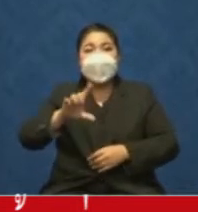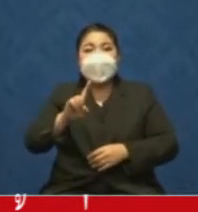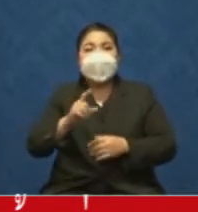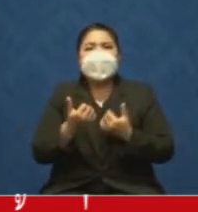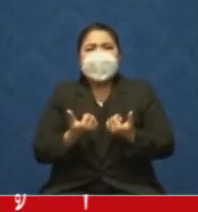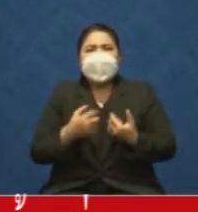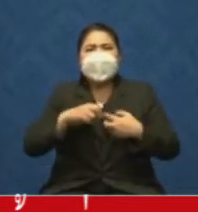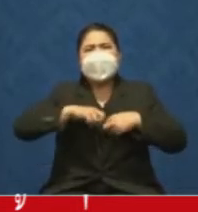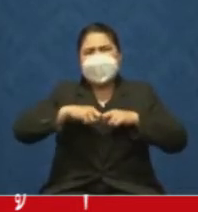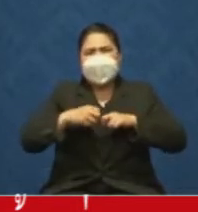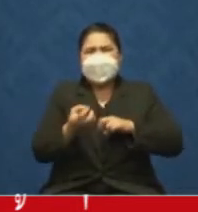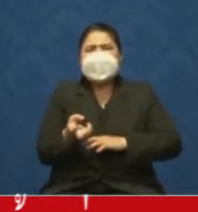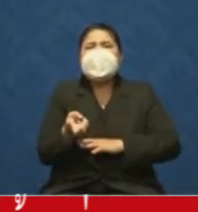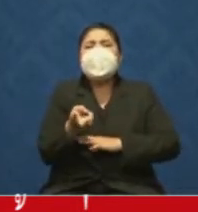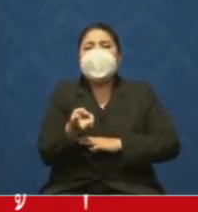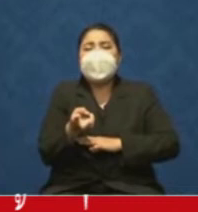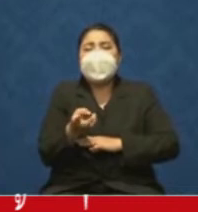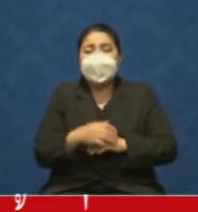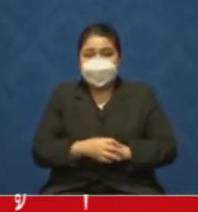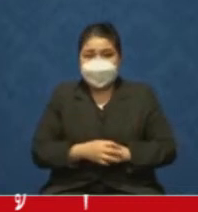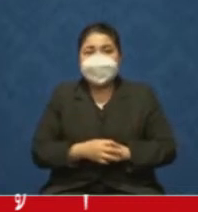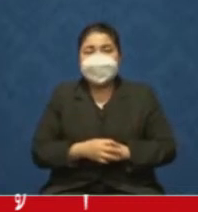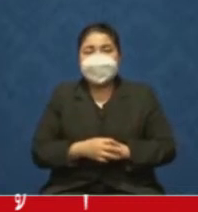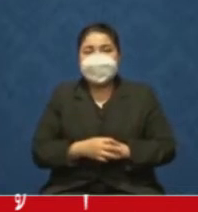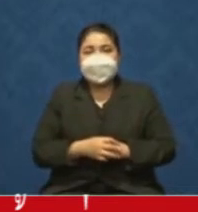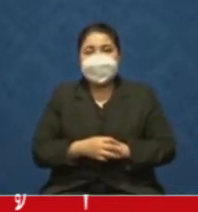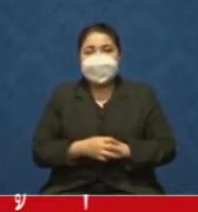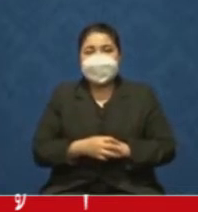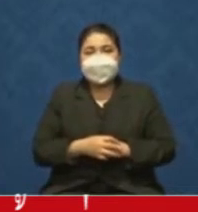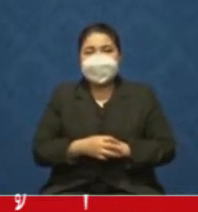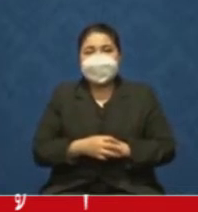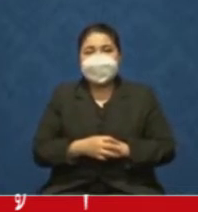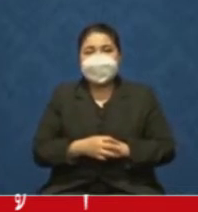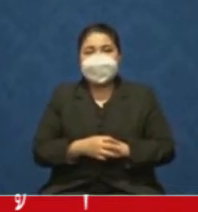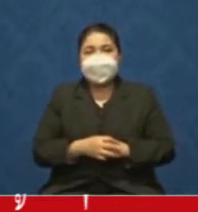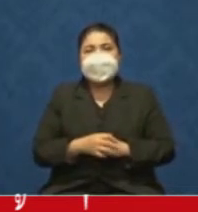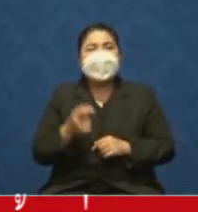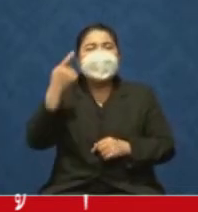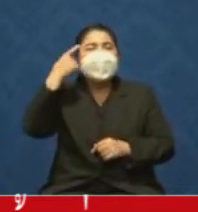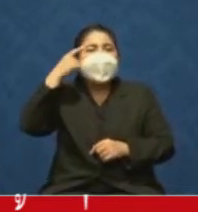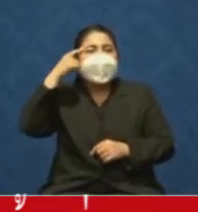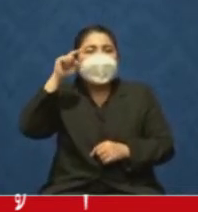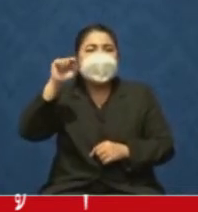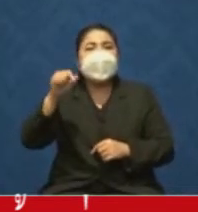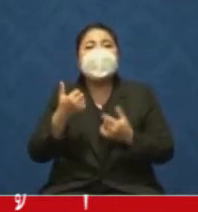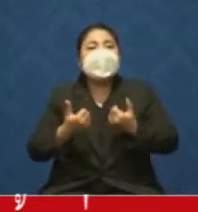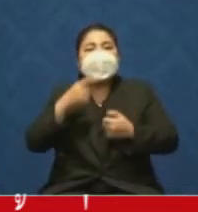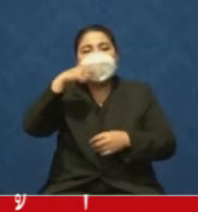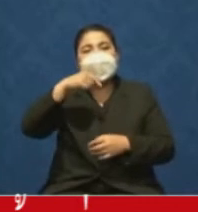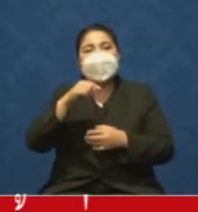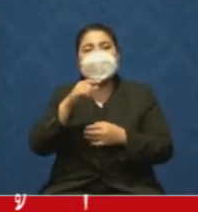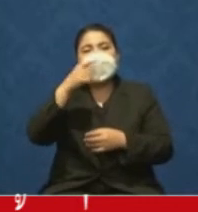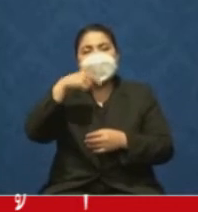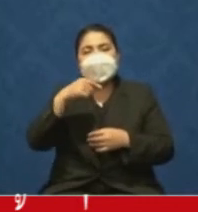มีปัหาน้อยครัพยายามที่จะสรางภาพว่าเราควบคุมโรกได้ดี